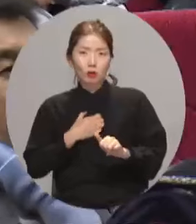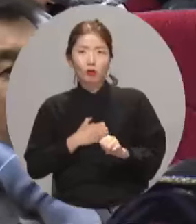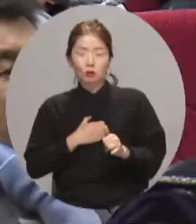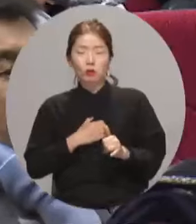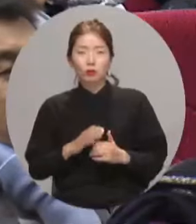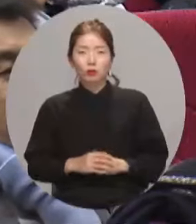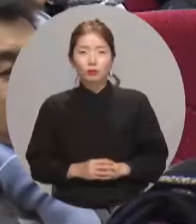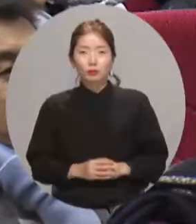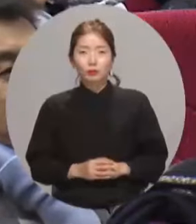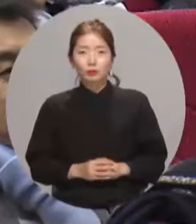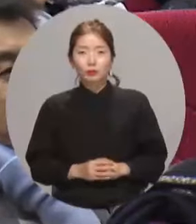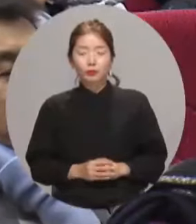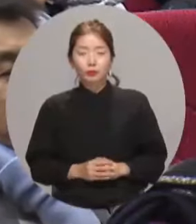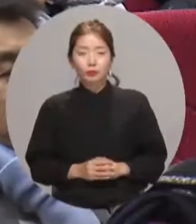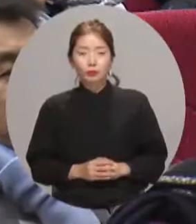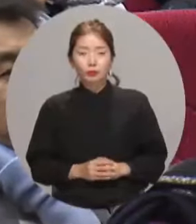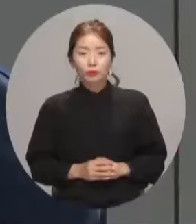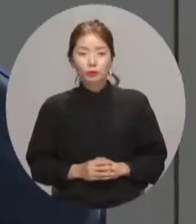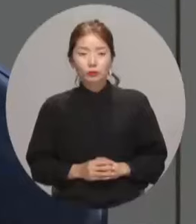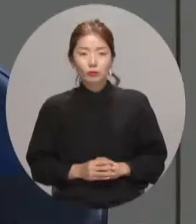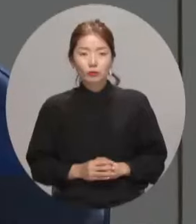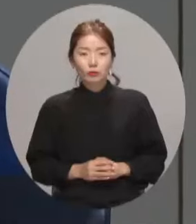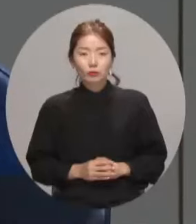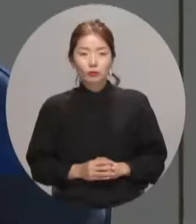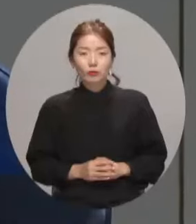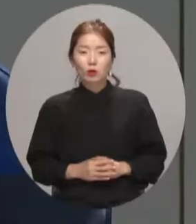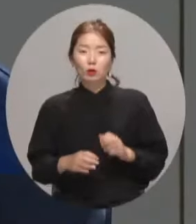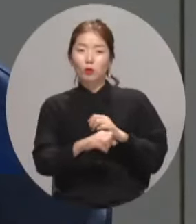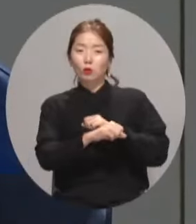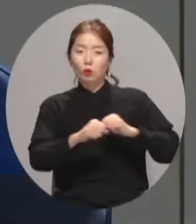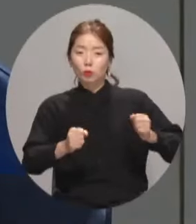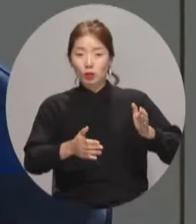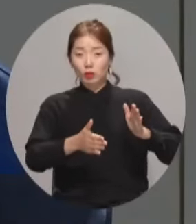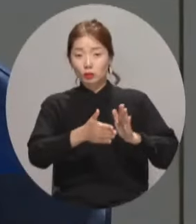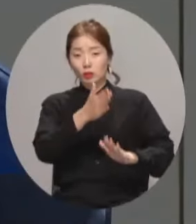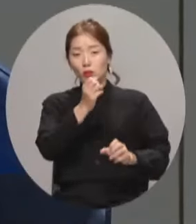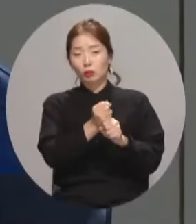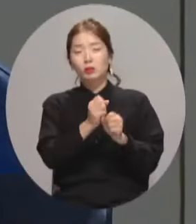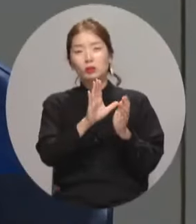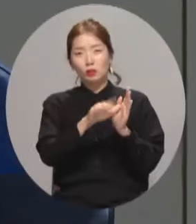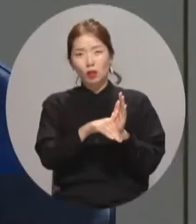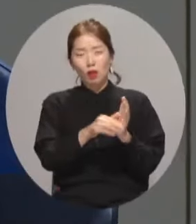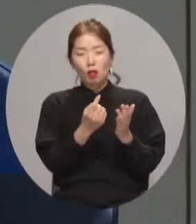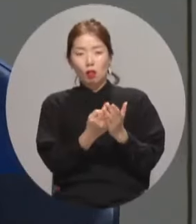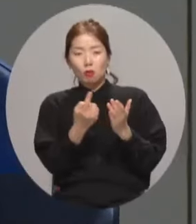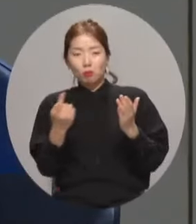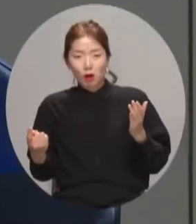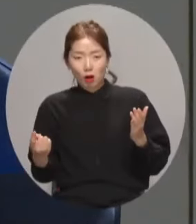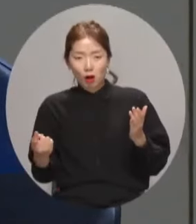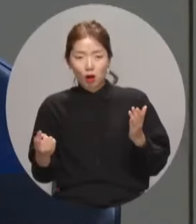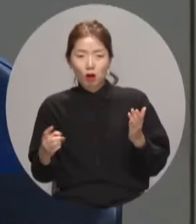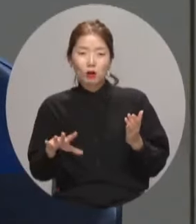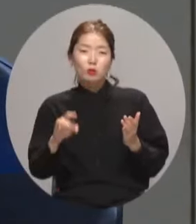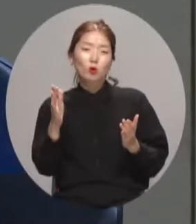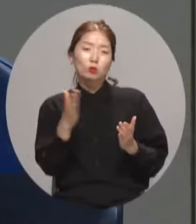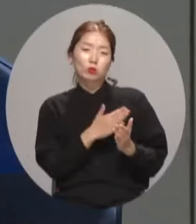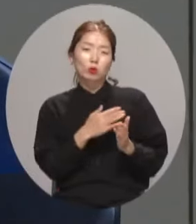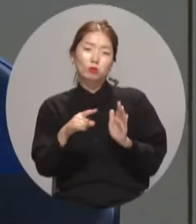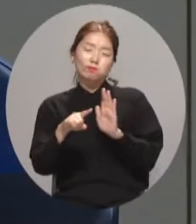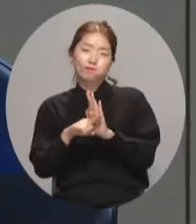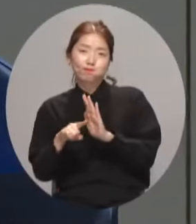수밖에 없습니다. 초광역 메가시티에서 참 자칫하면 이상해져서 낙동강 오리알처럼 애초부터